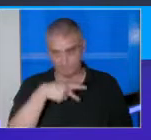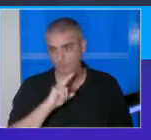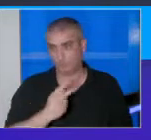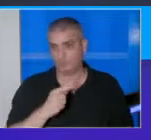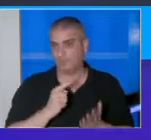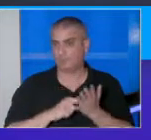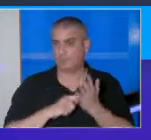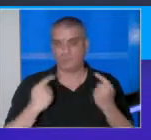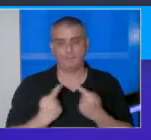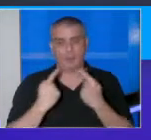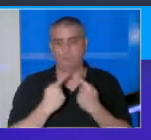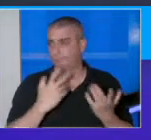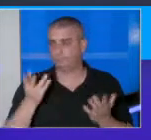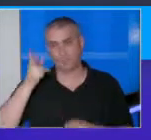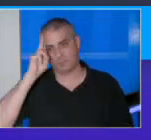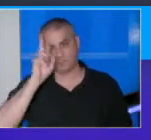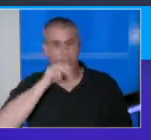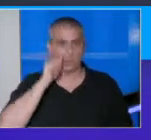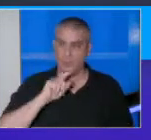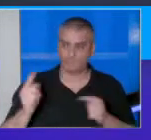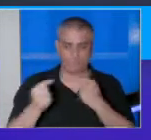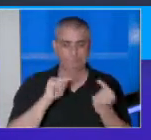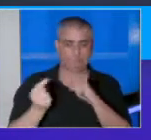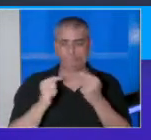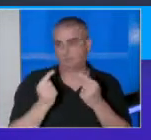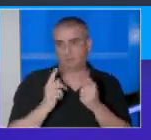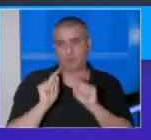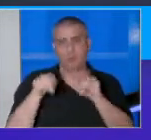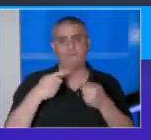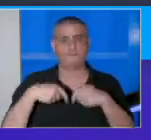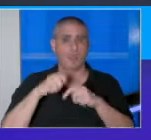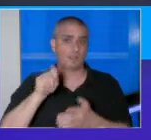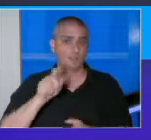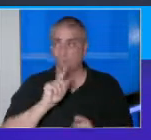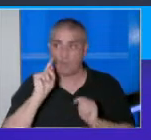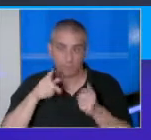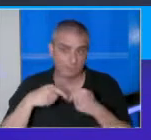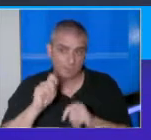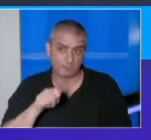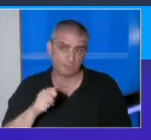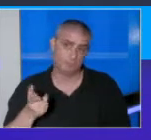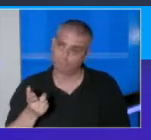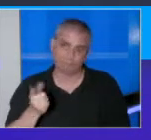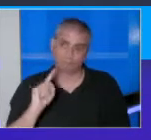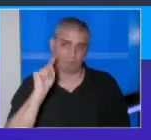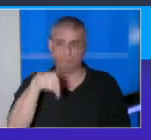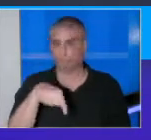פעם, בגלל מלחמות פנימיות בין הליכוד לכחול לבן, הנושא לא מגיע לוועדת הכנסת, ומי שהוא לא מגיע לוועדת הכנסת, הוא גם לא יגיע למליאה. שוב